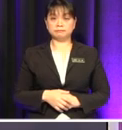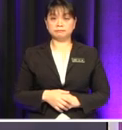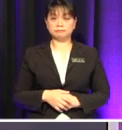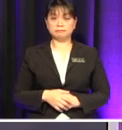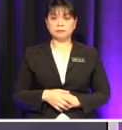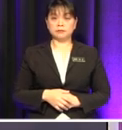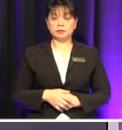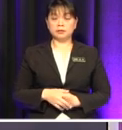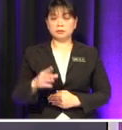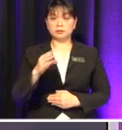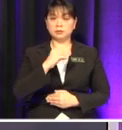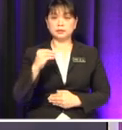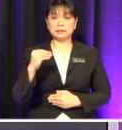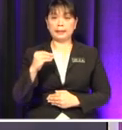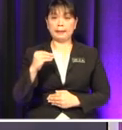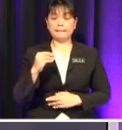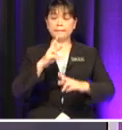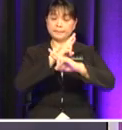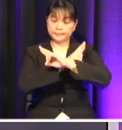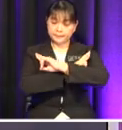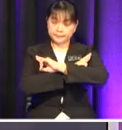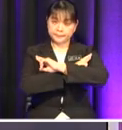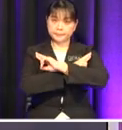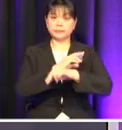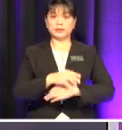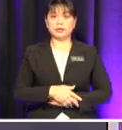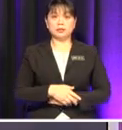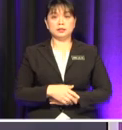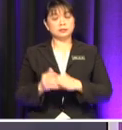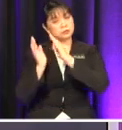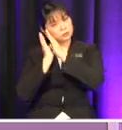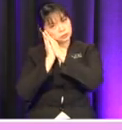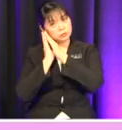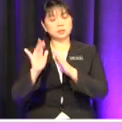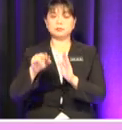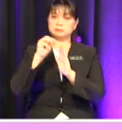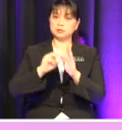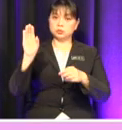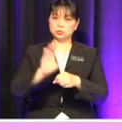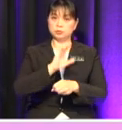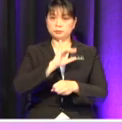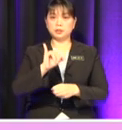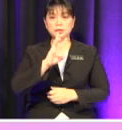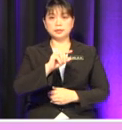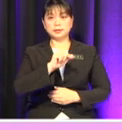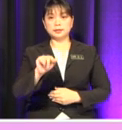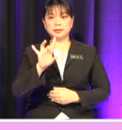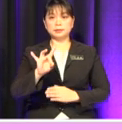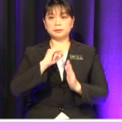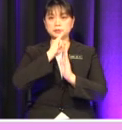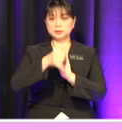seterusnya yang kedua ah rehat Oke tidur yang mencukupi yaitu 6 hingga 8 jam